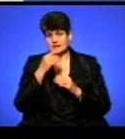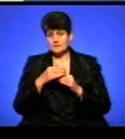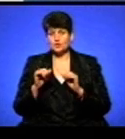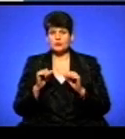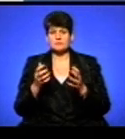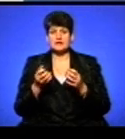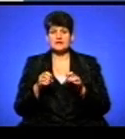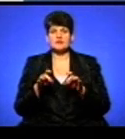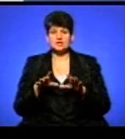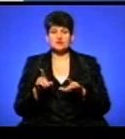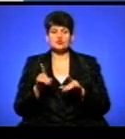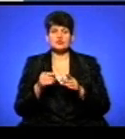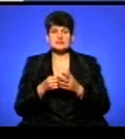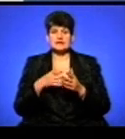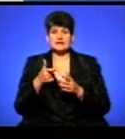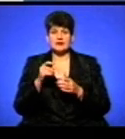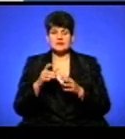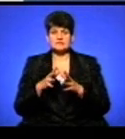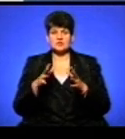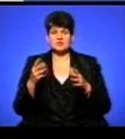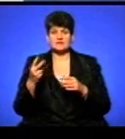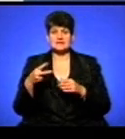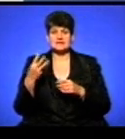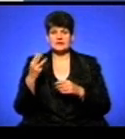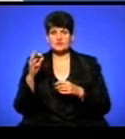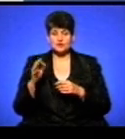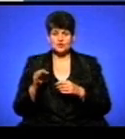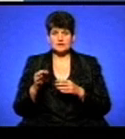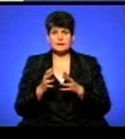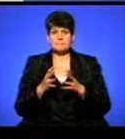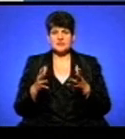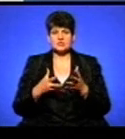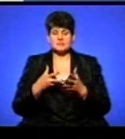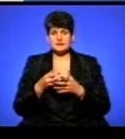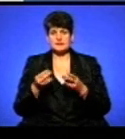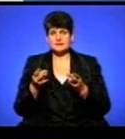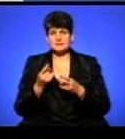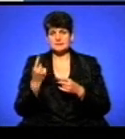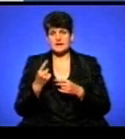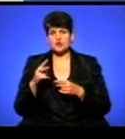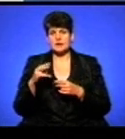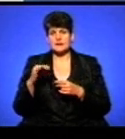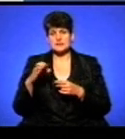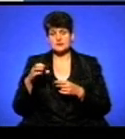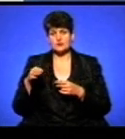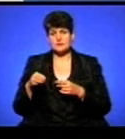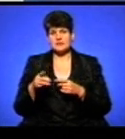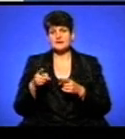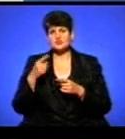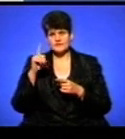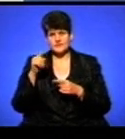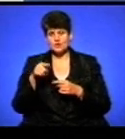прийняв рішення про те, що ціна на газ зростає на 23%. Безпосередньо більше платити доведеться вже з 1 листопада. Чи